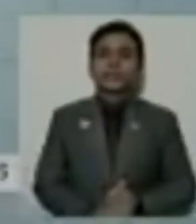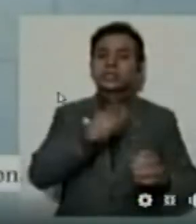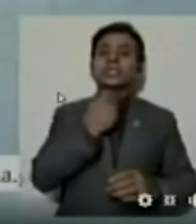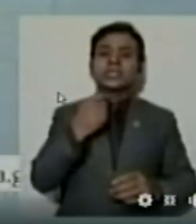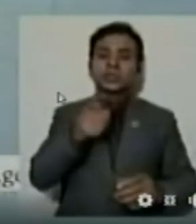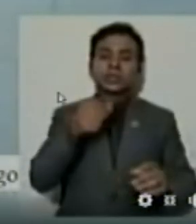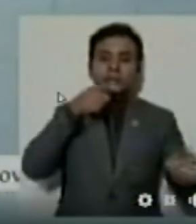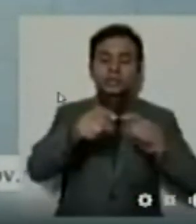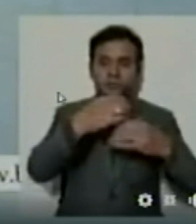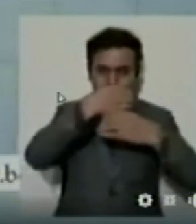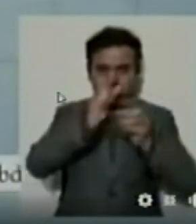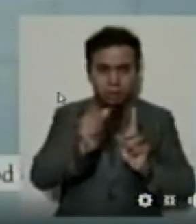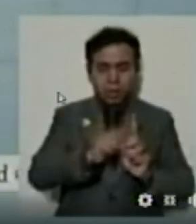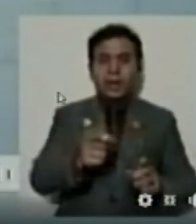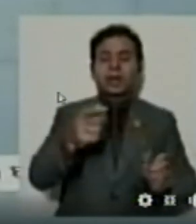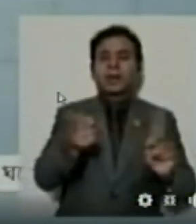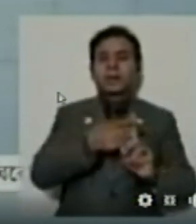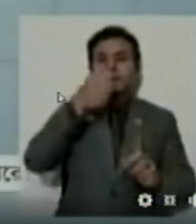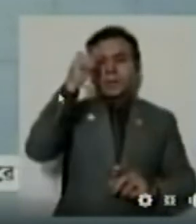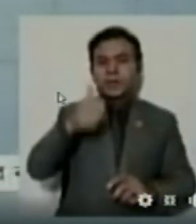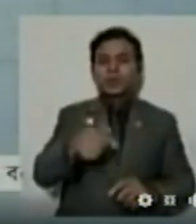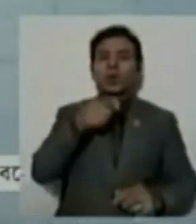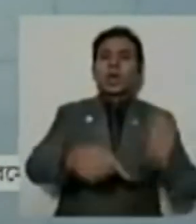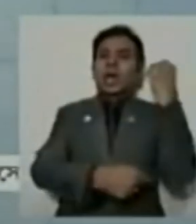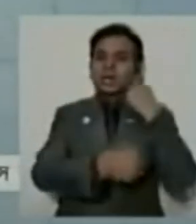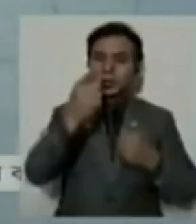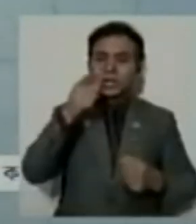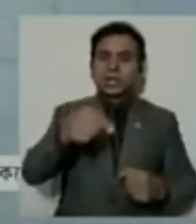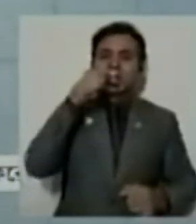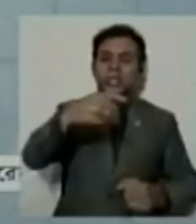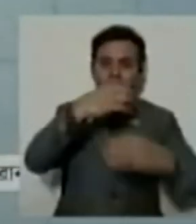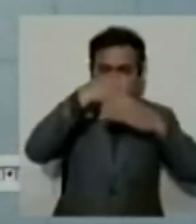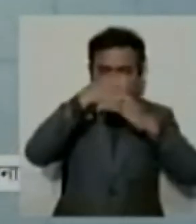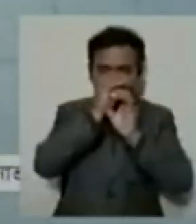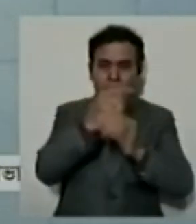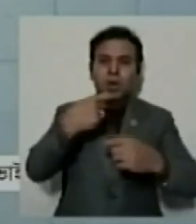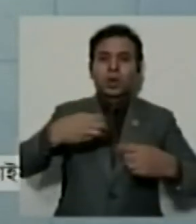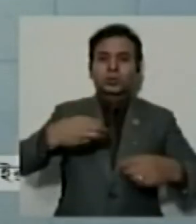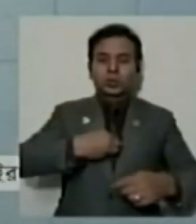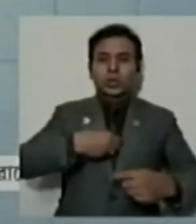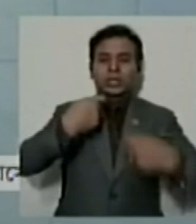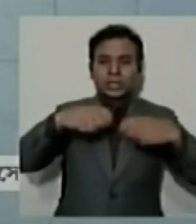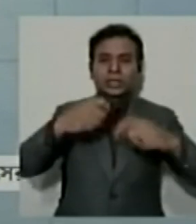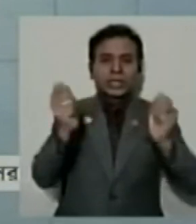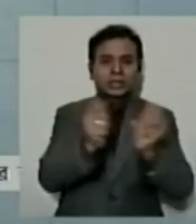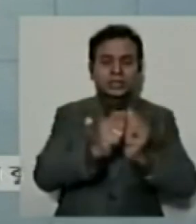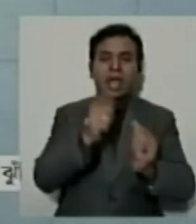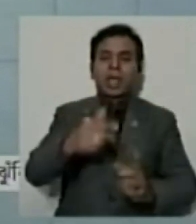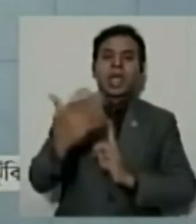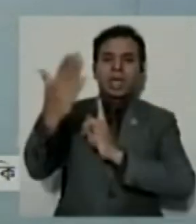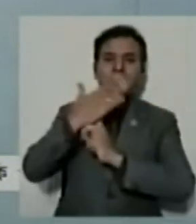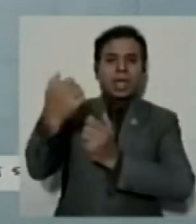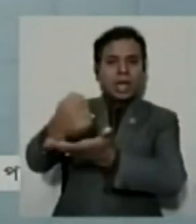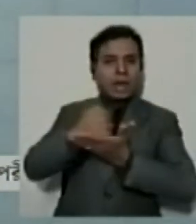ফলে তারা তাদের সর্বাত্মক সহযোগিতা আমাদেরকে দিচ্ছেন। আমরা শুধুমাত্র স্বাস্থ্য অধিদপ্তর বা স্বাস্থ্য মন্ত্রণালয়ের পক্ষ থেকে